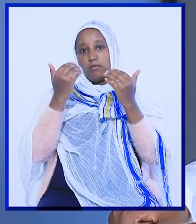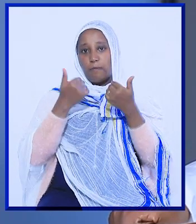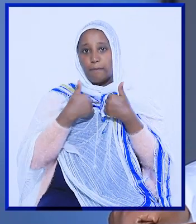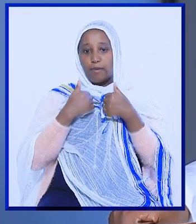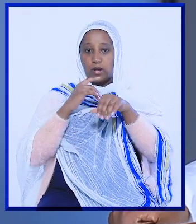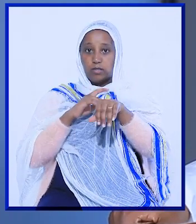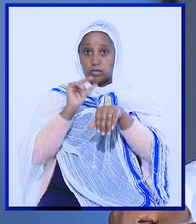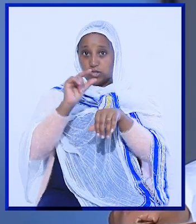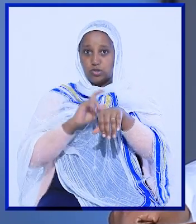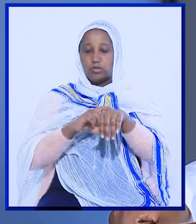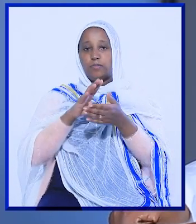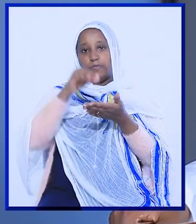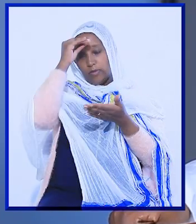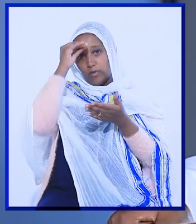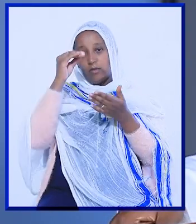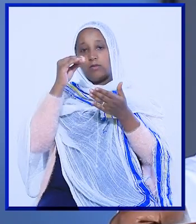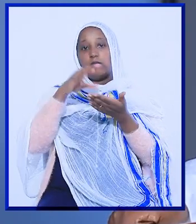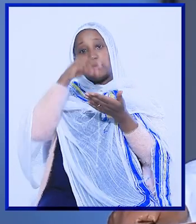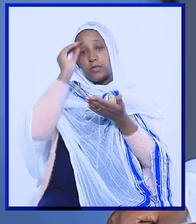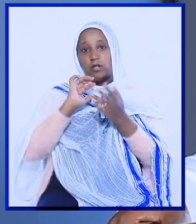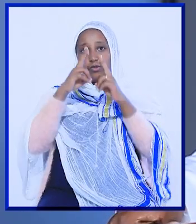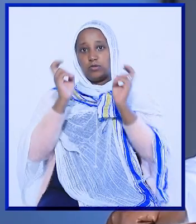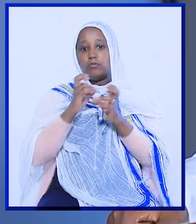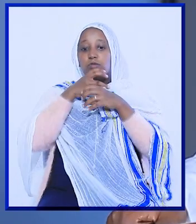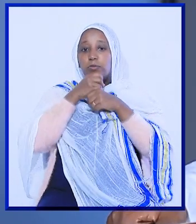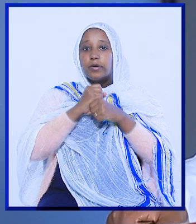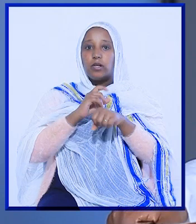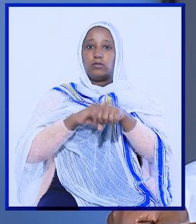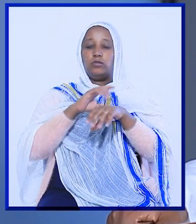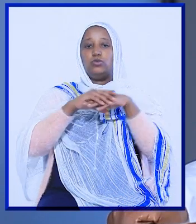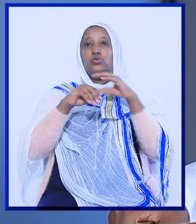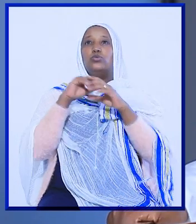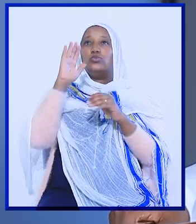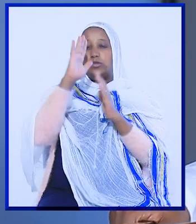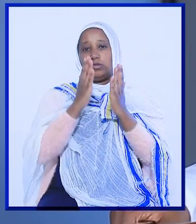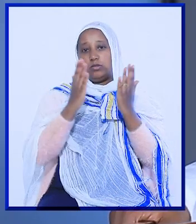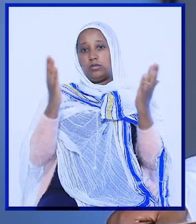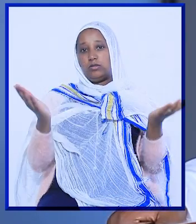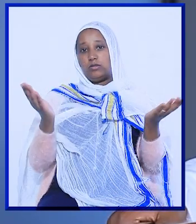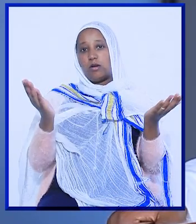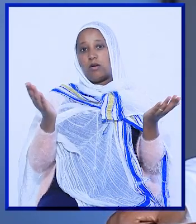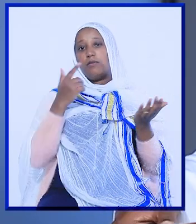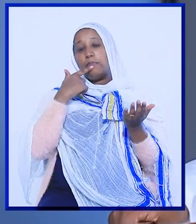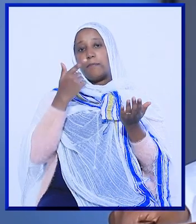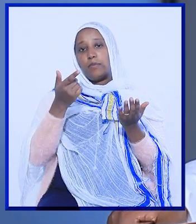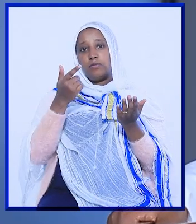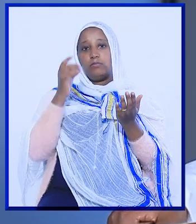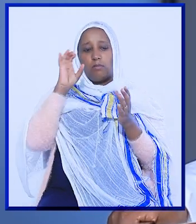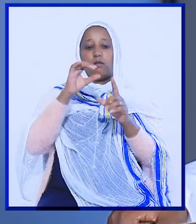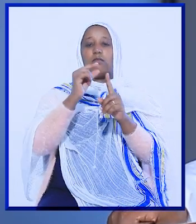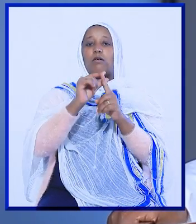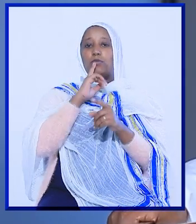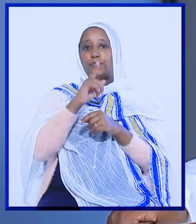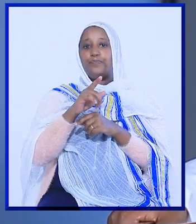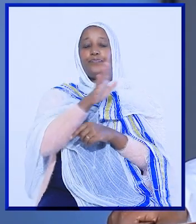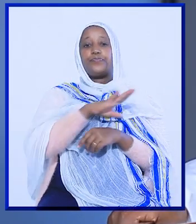ጊዜ የምንማርበት የትምህርታችን ርዕስ በሸመገልክ ጊዜ እጆችህን ትዘረጋለህ በሚል ኃይለ ቃል